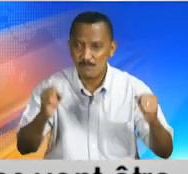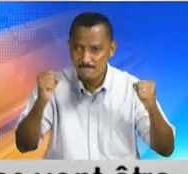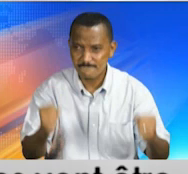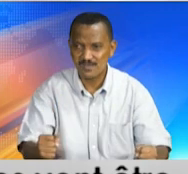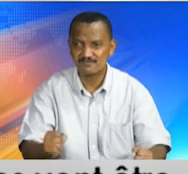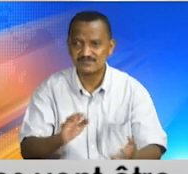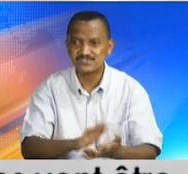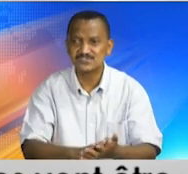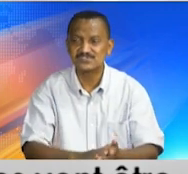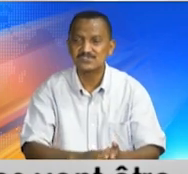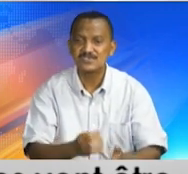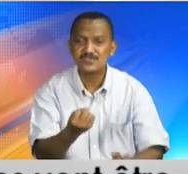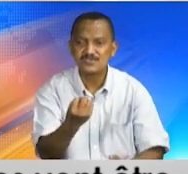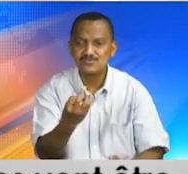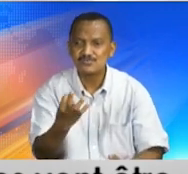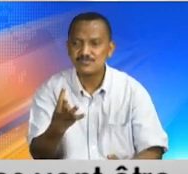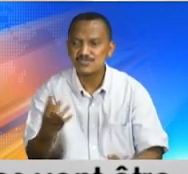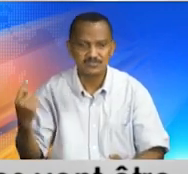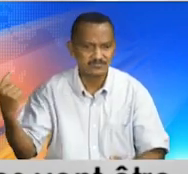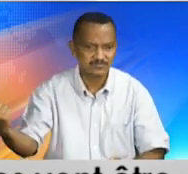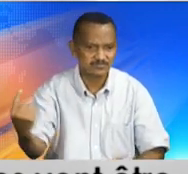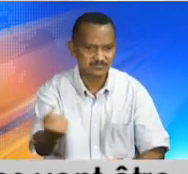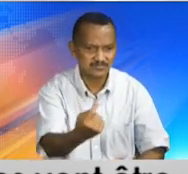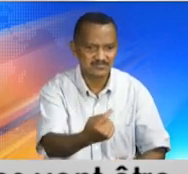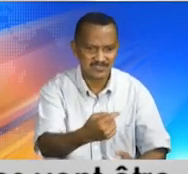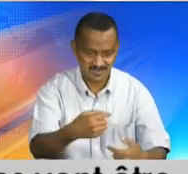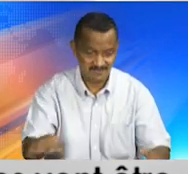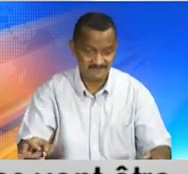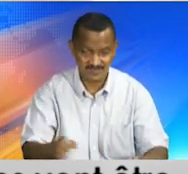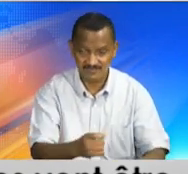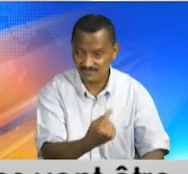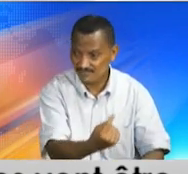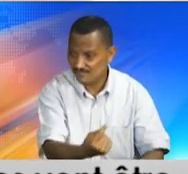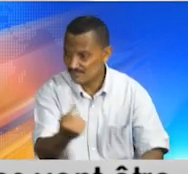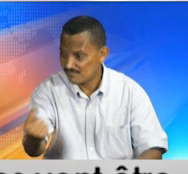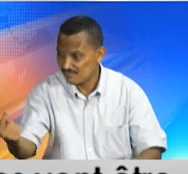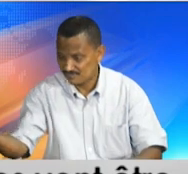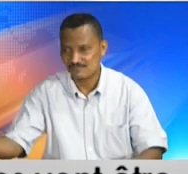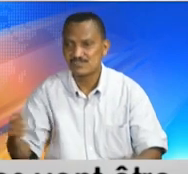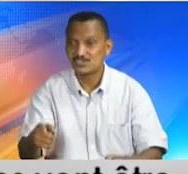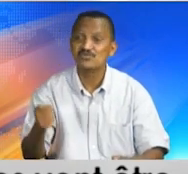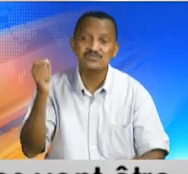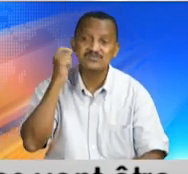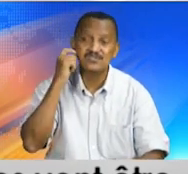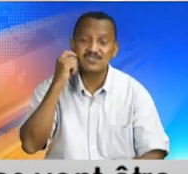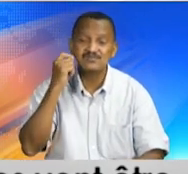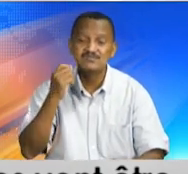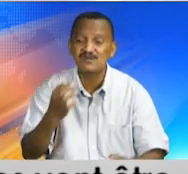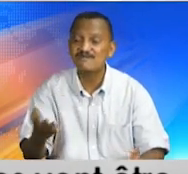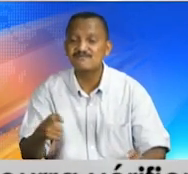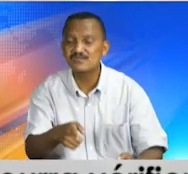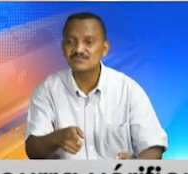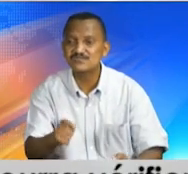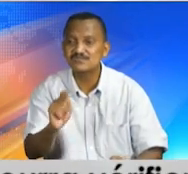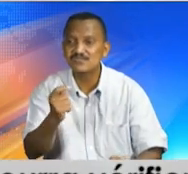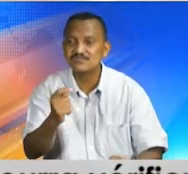asiana numéro daholy izy ireny a mba hahafahana mamaritra zany hoe ity tantely ity a dia avy aiza aloha. Dia